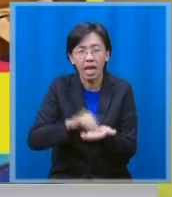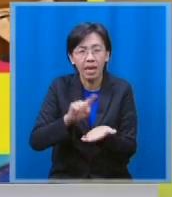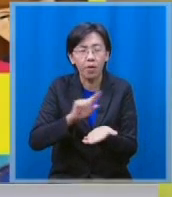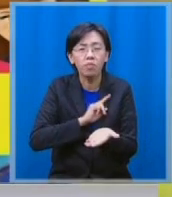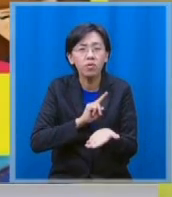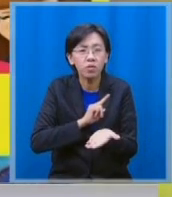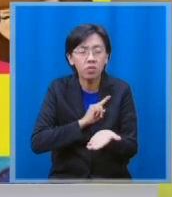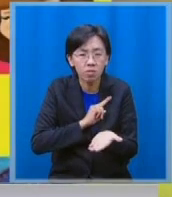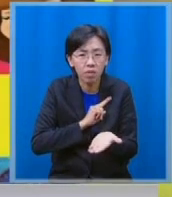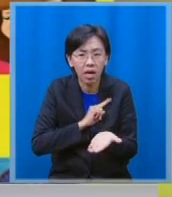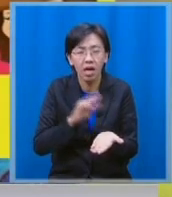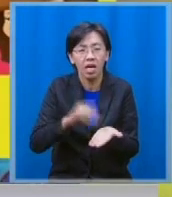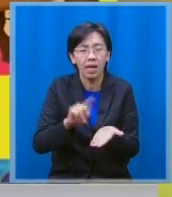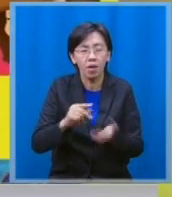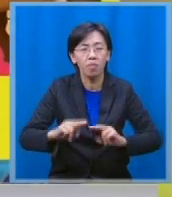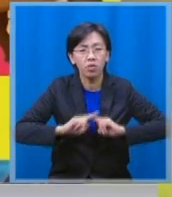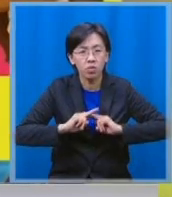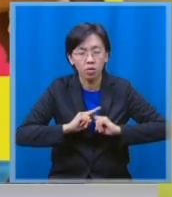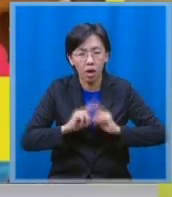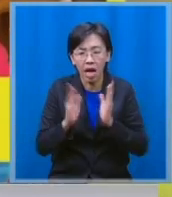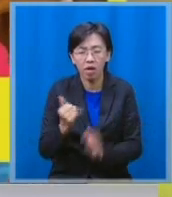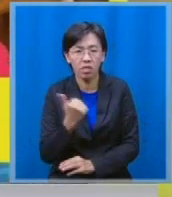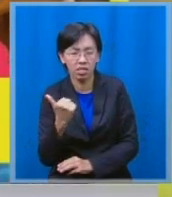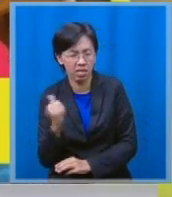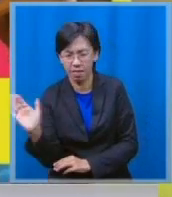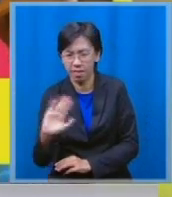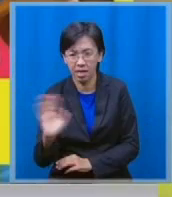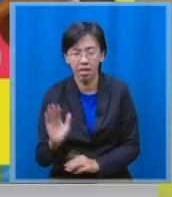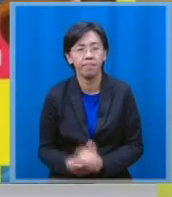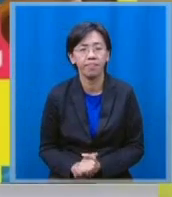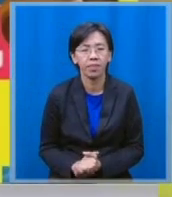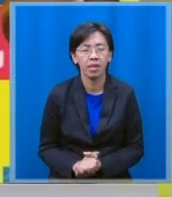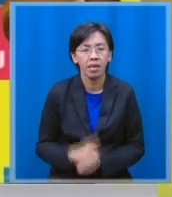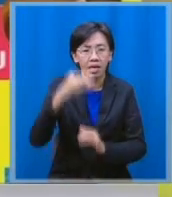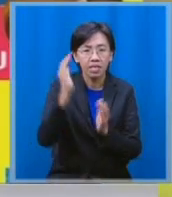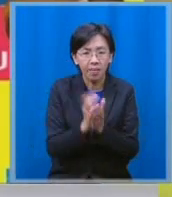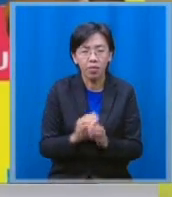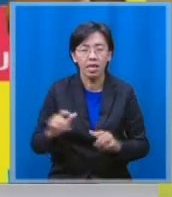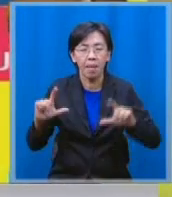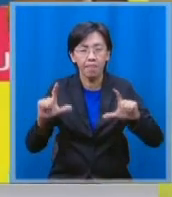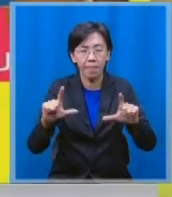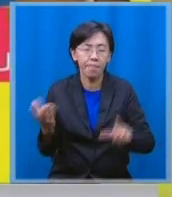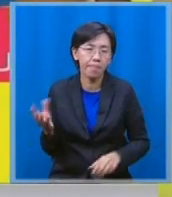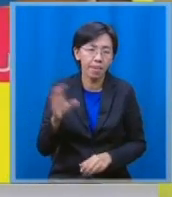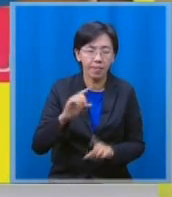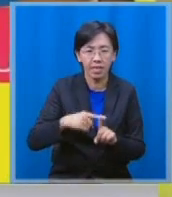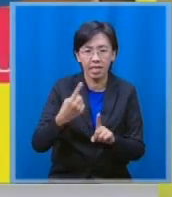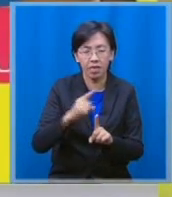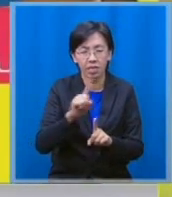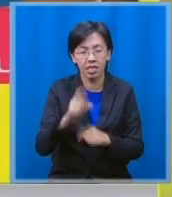ตัวข้อมูลส่วนบุคคลกับบุคคลอื่นค่ะก็ตามที่กองปราบมีการโพสต์แจ้งเตือนเมื่อวันที่1มกรา